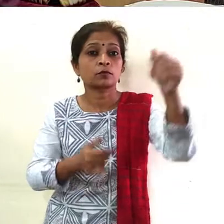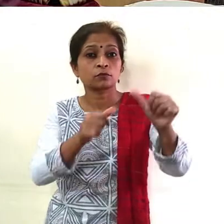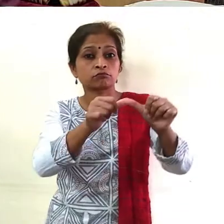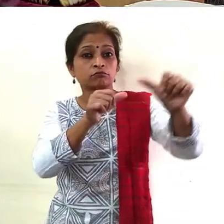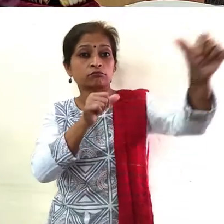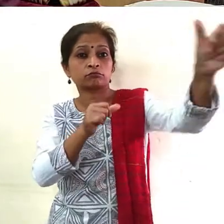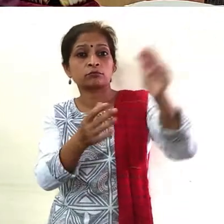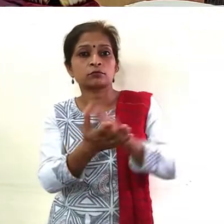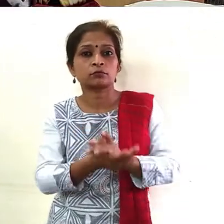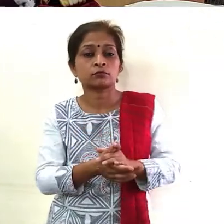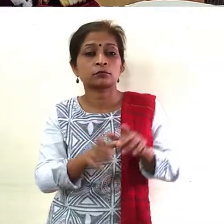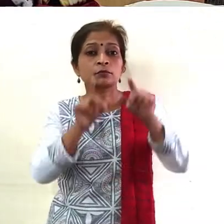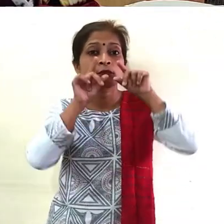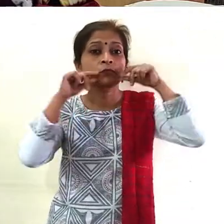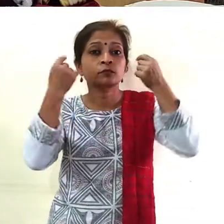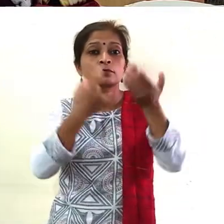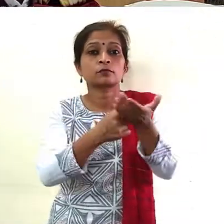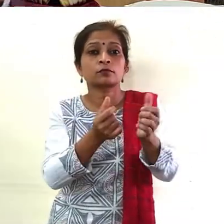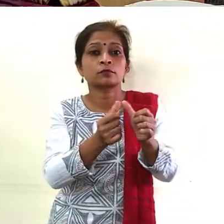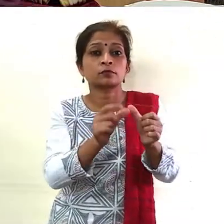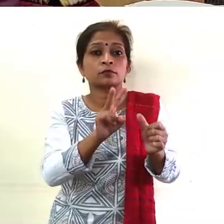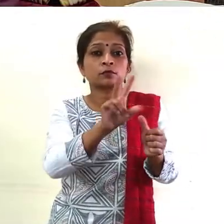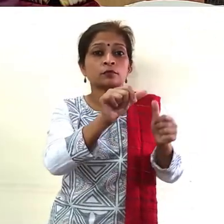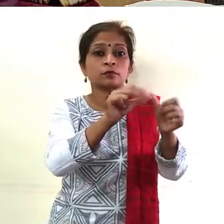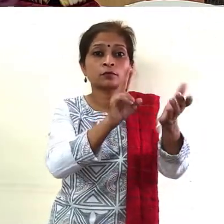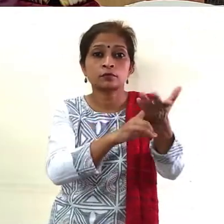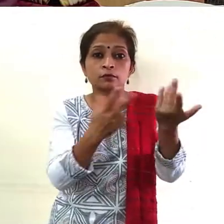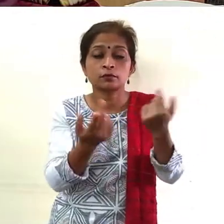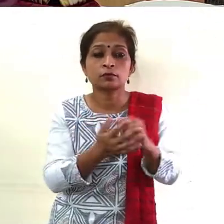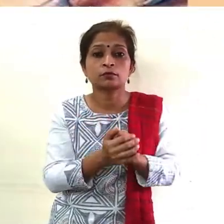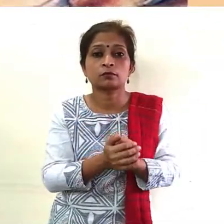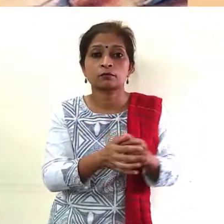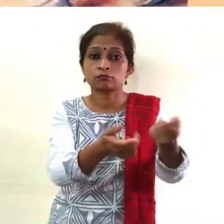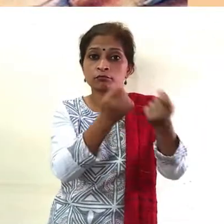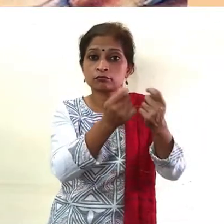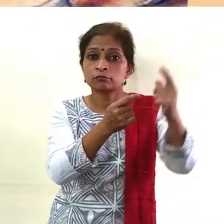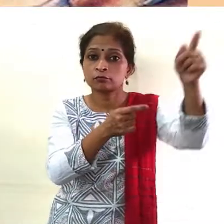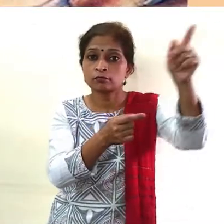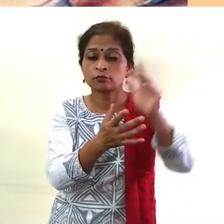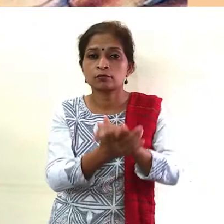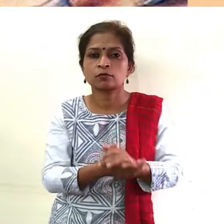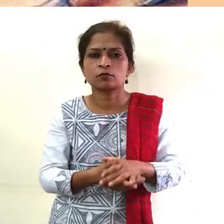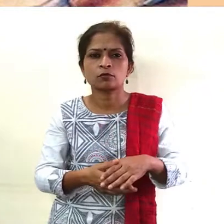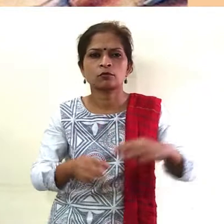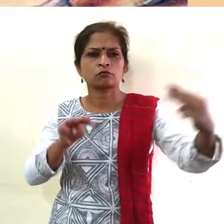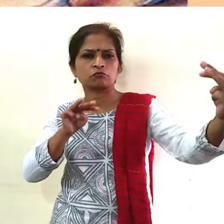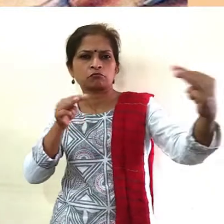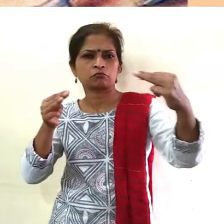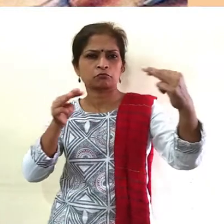उधर दशानन रावण रथ के ऊपर युद्ध हो रहा है।